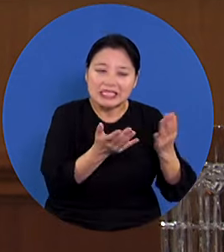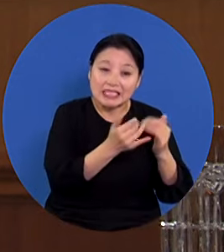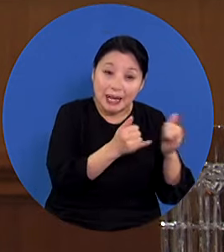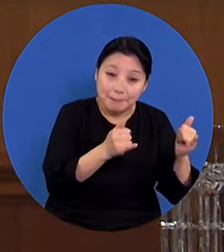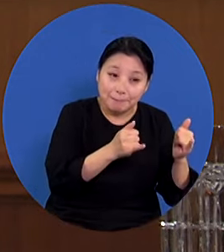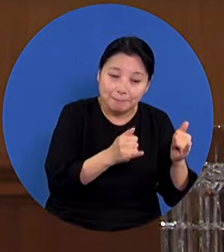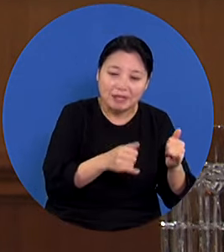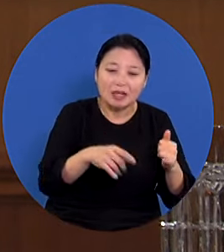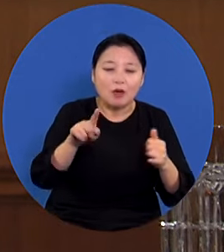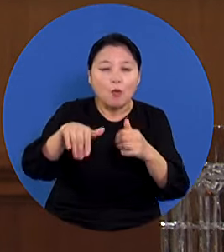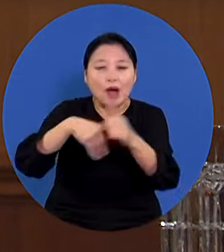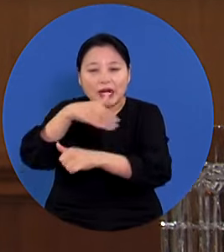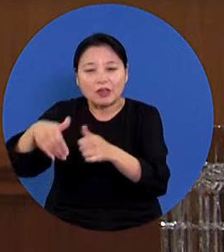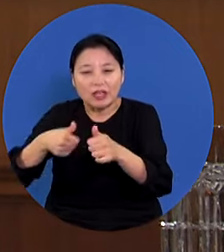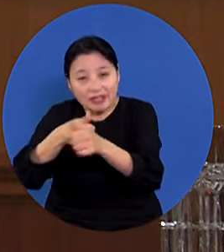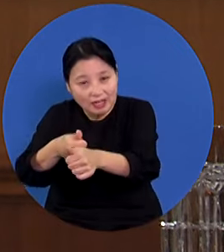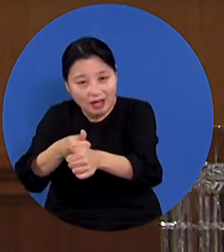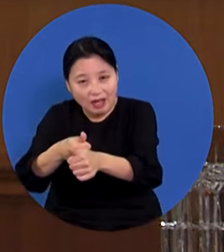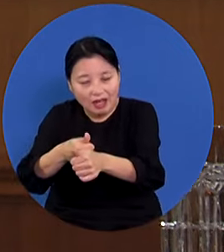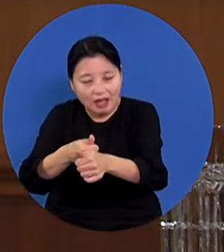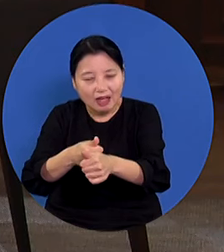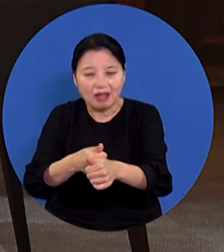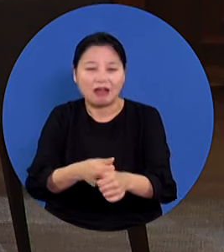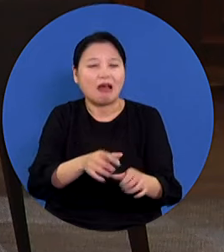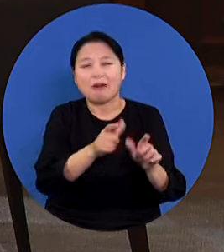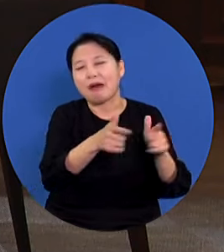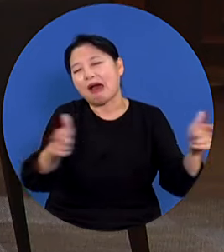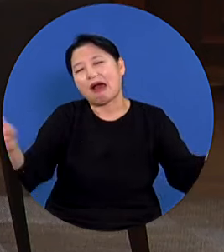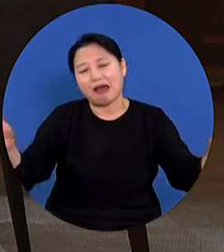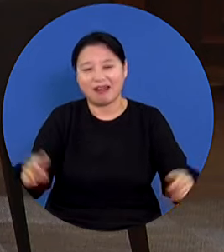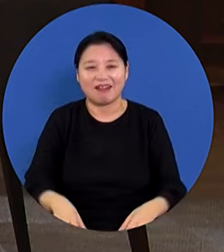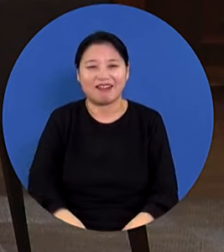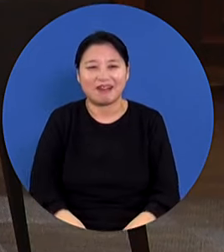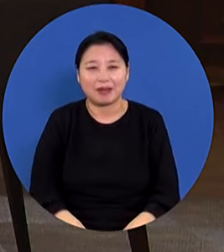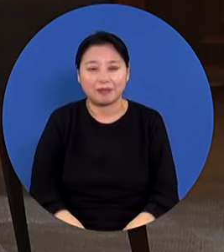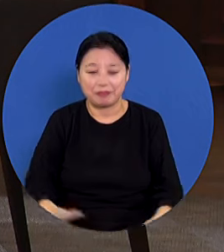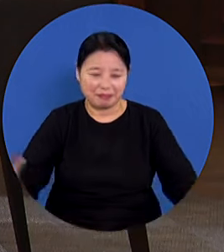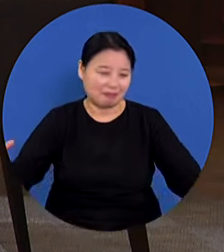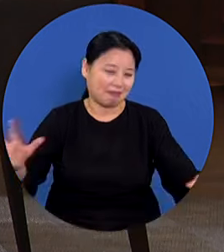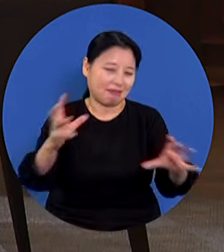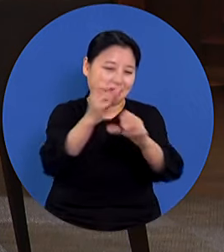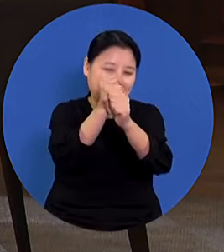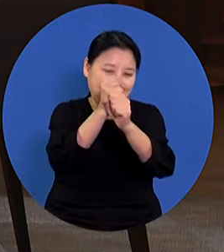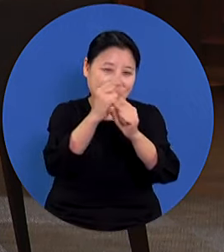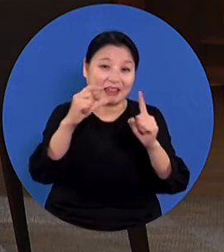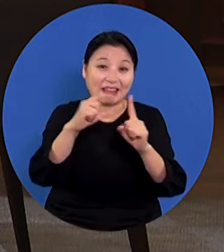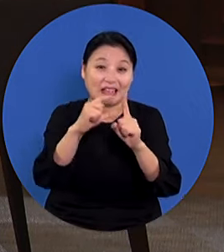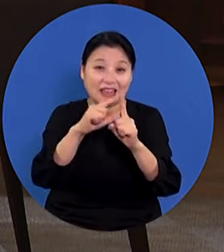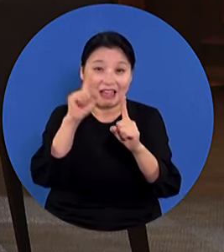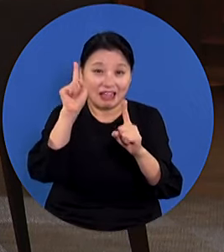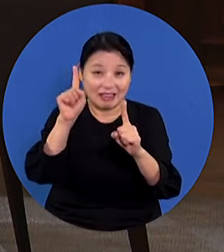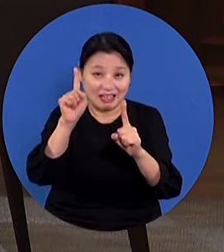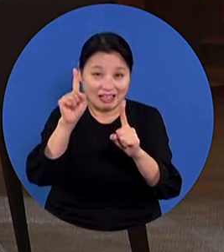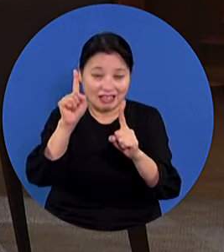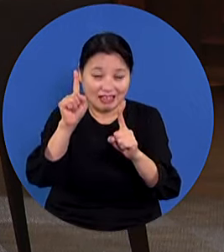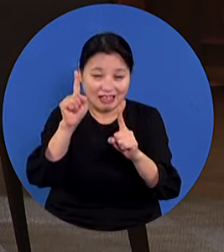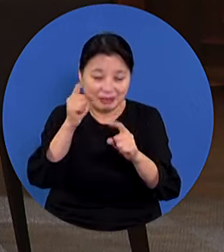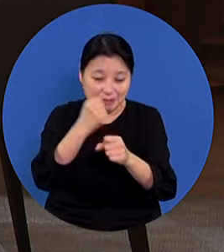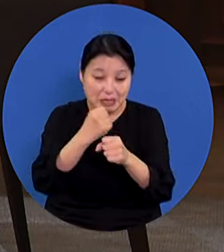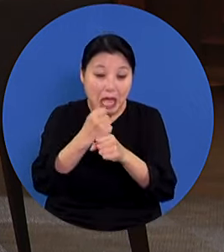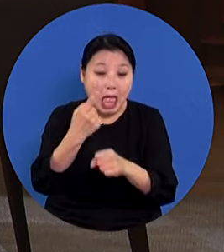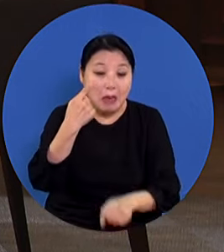어떤 환경에 있고 이런 거에 따라서. 예. 근데 그걸 굳이 이제 하나로 저한테 정의하려면 저는 그리고 좀 약간 이제 이공계